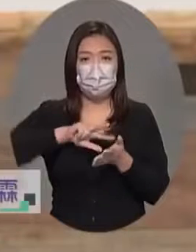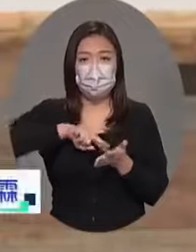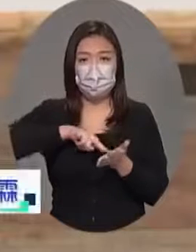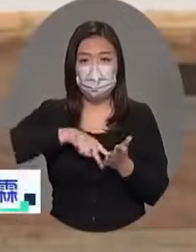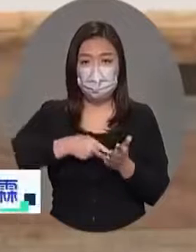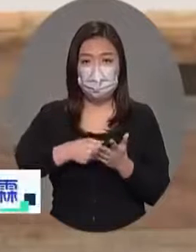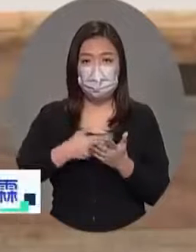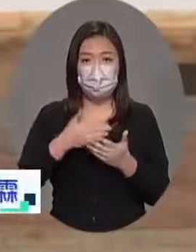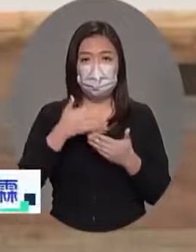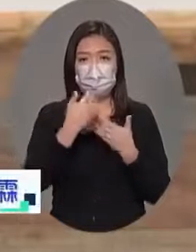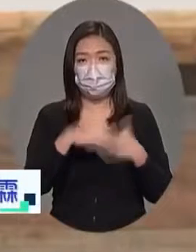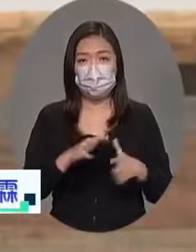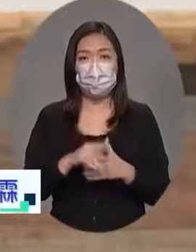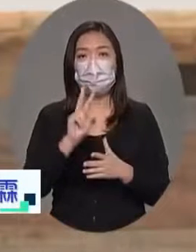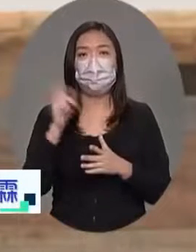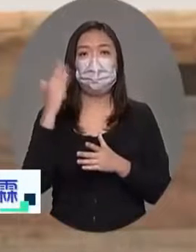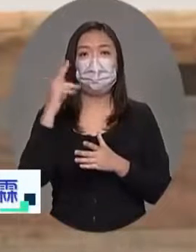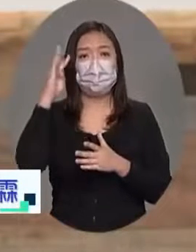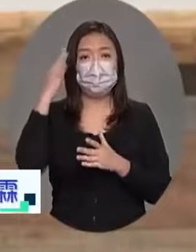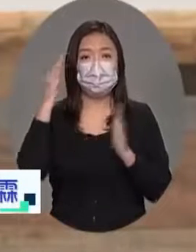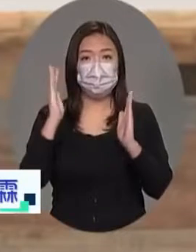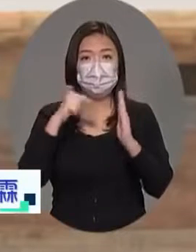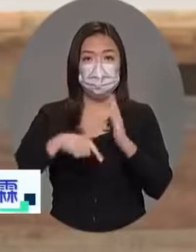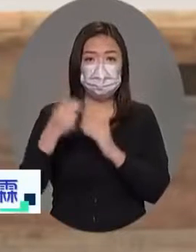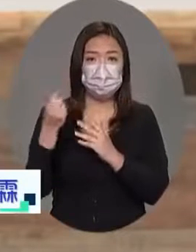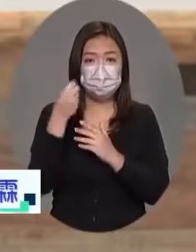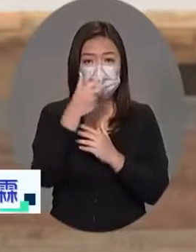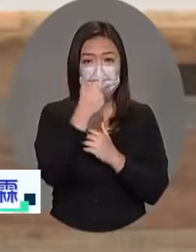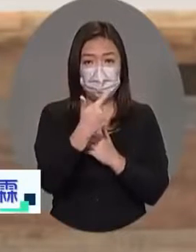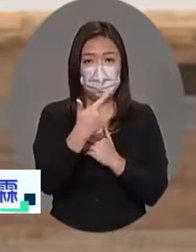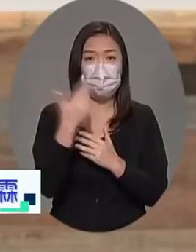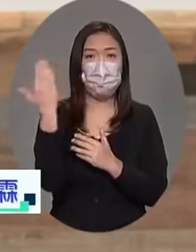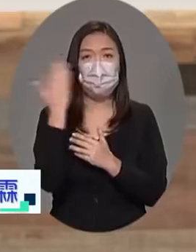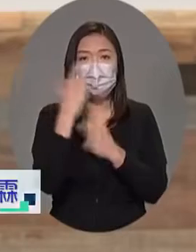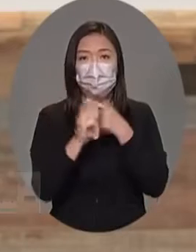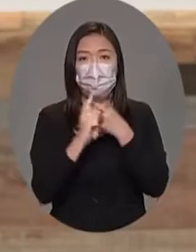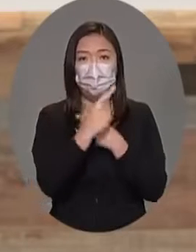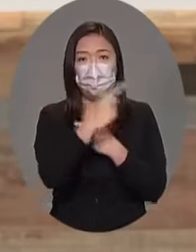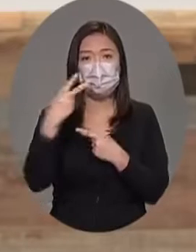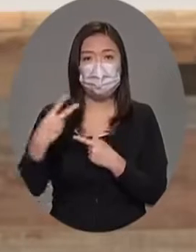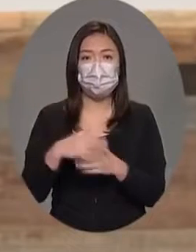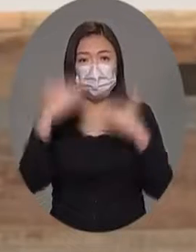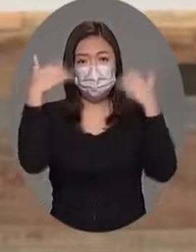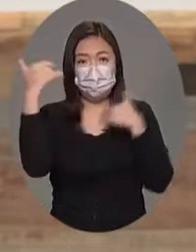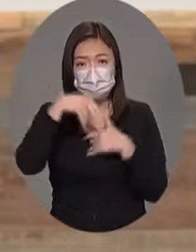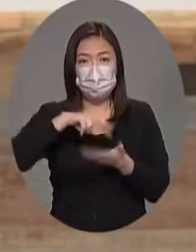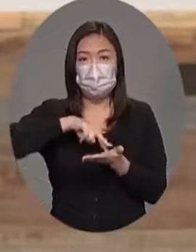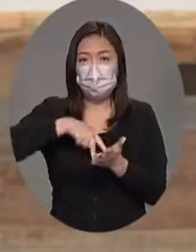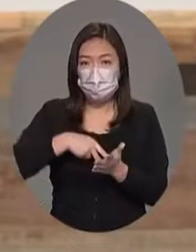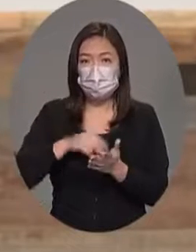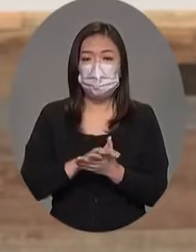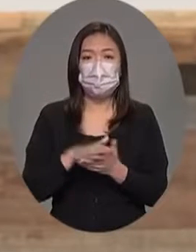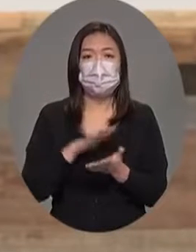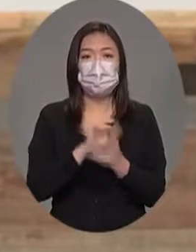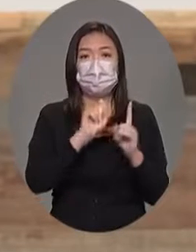圓規啦，遠離香港。咁睇翻啦，天文台四日內啦兩度發出八號熱帶氣旋警告信號。獅子山啦同圓